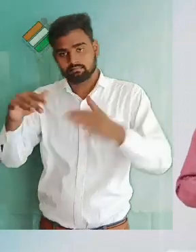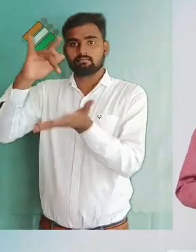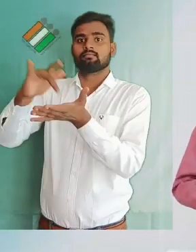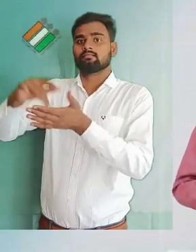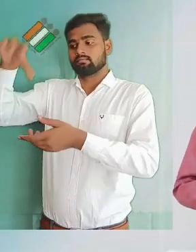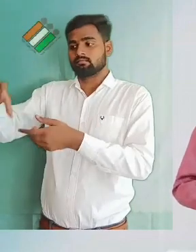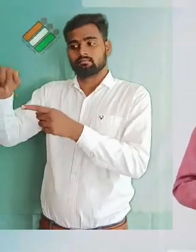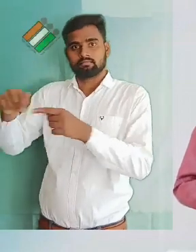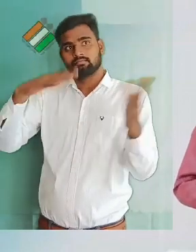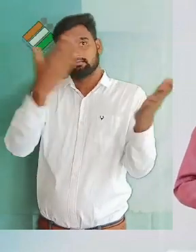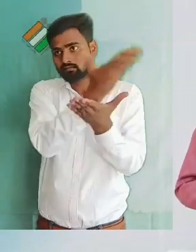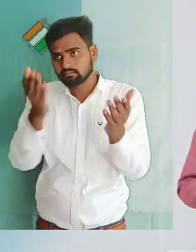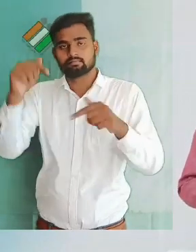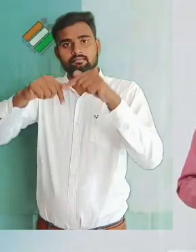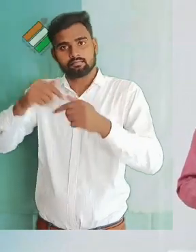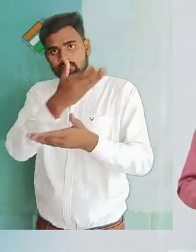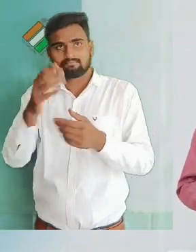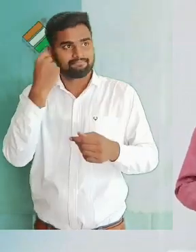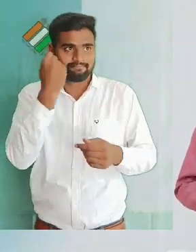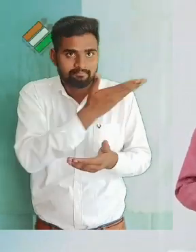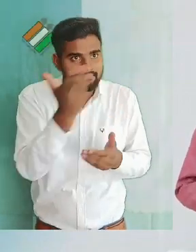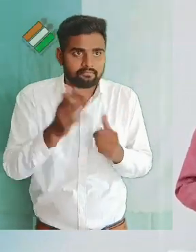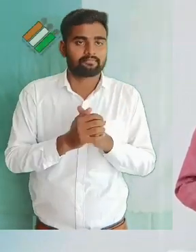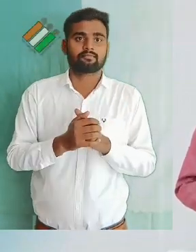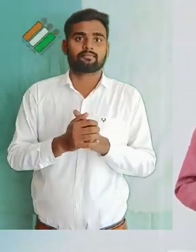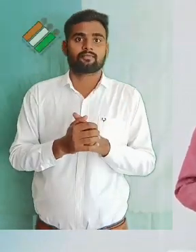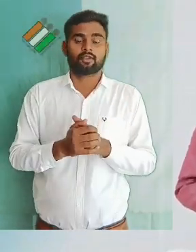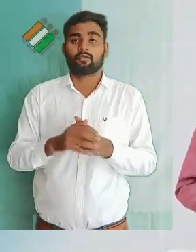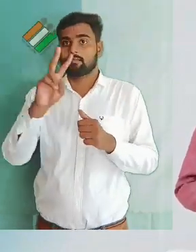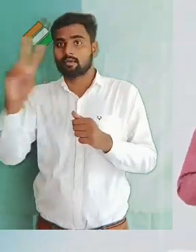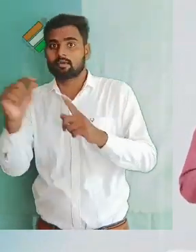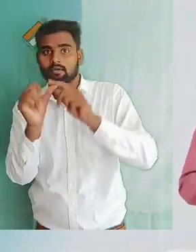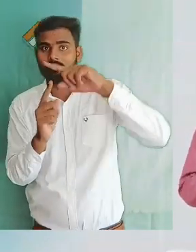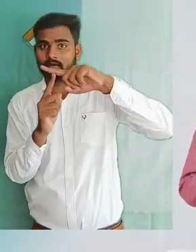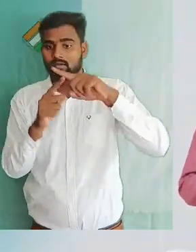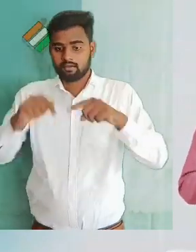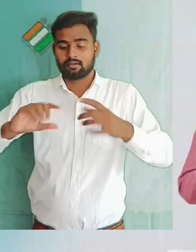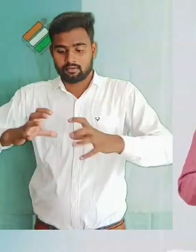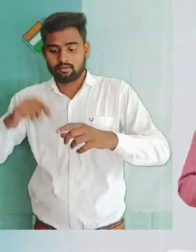अब तो समझ गए ना आप लोग। वीवीपैट मशीन से इस बार मतदाता